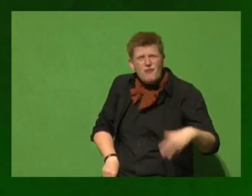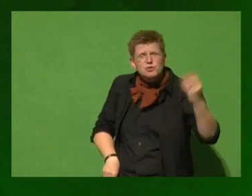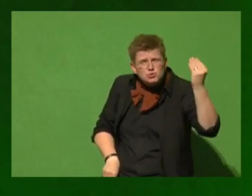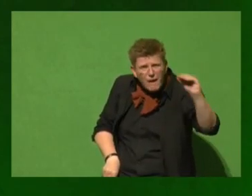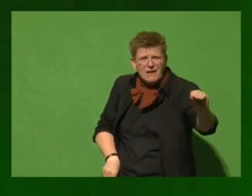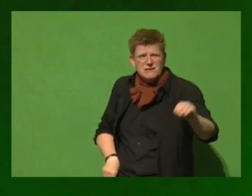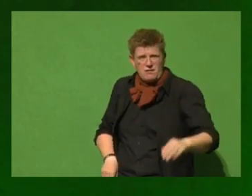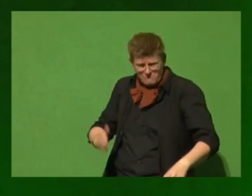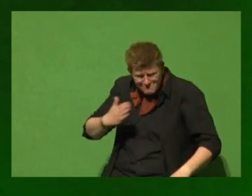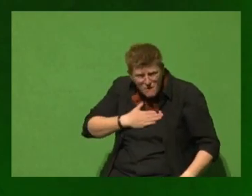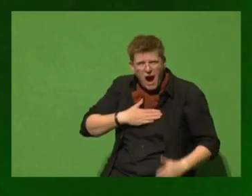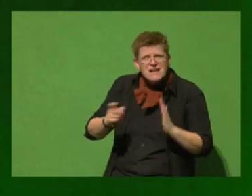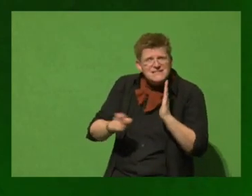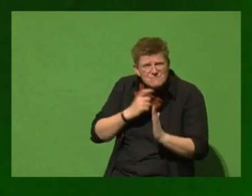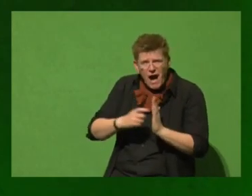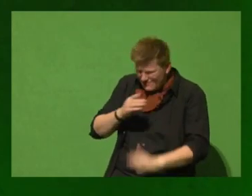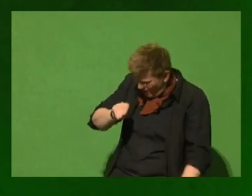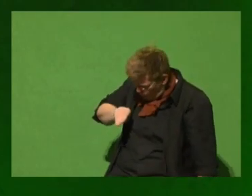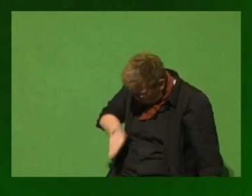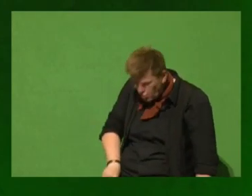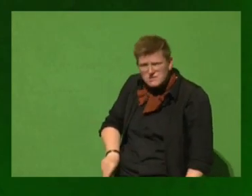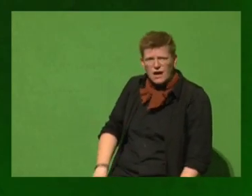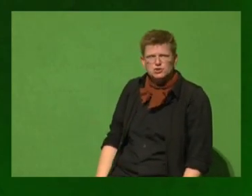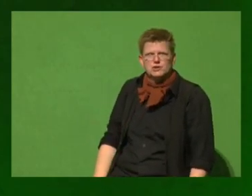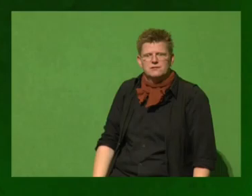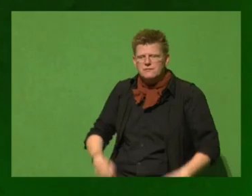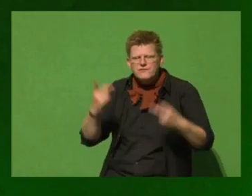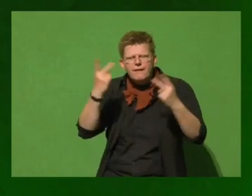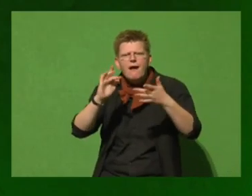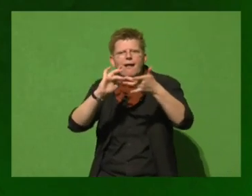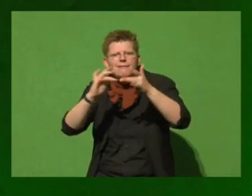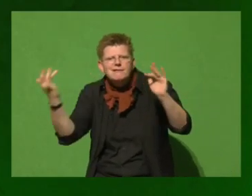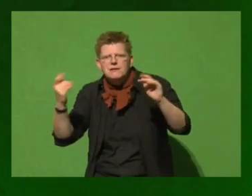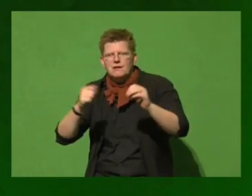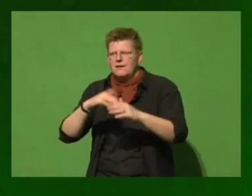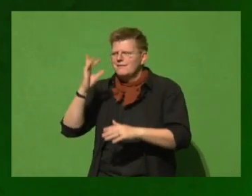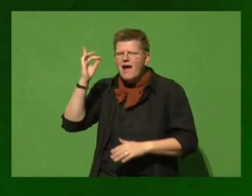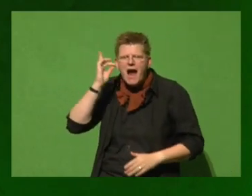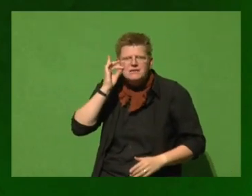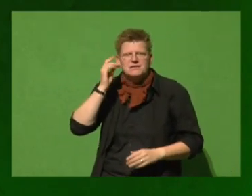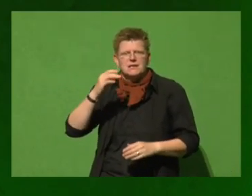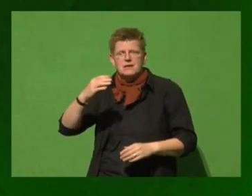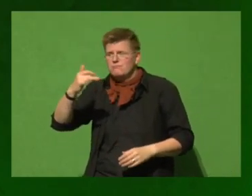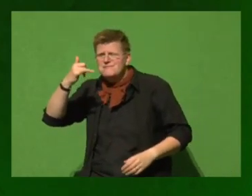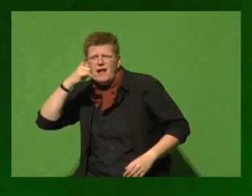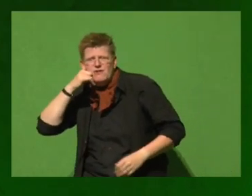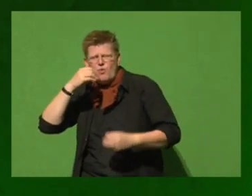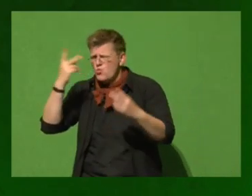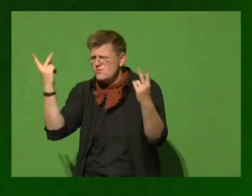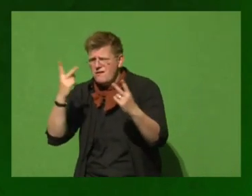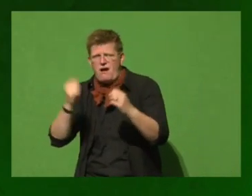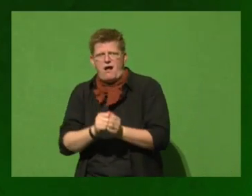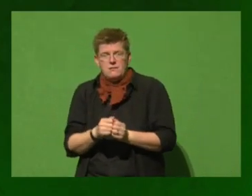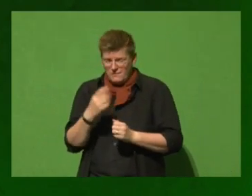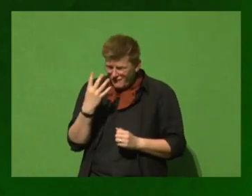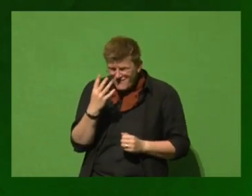Kommunikationsvorgang, ganz egal, ob Handy, Telefon oder Internet damit irgendwie zusammenhängt. Und der besondere